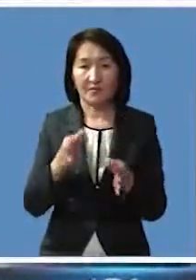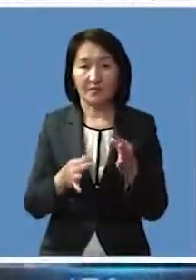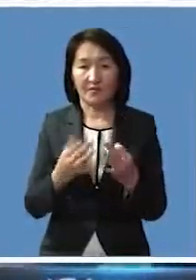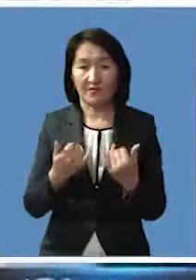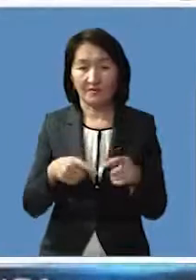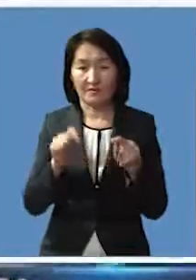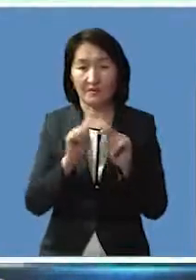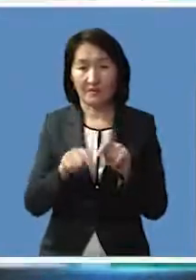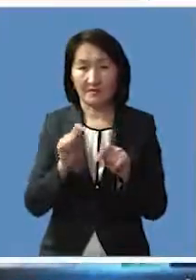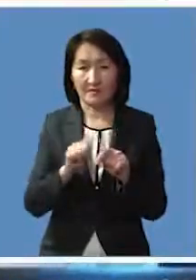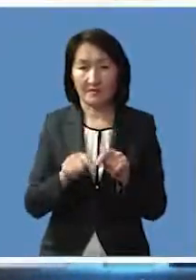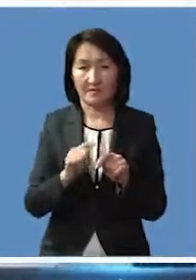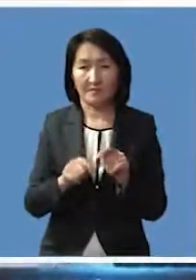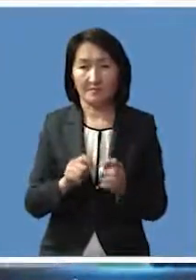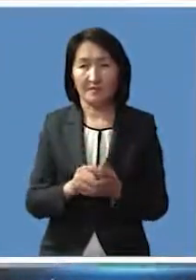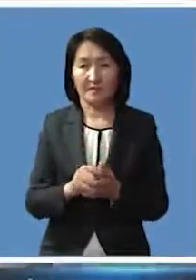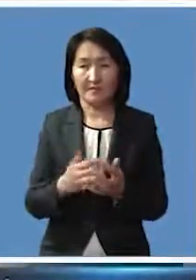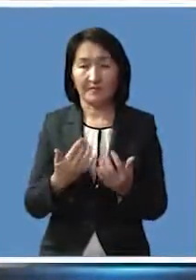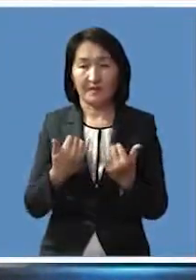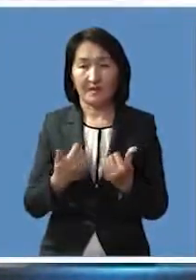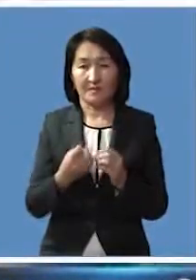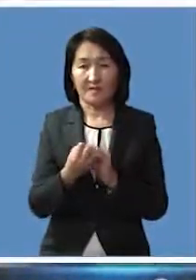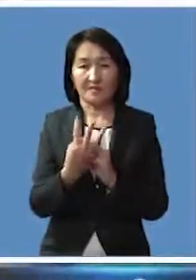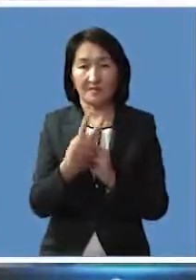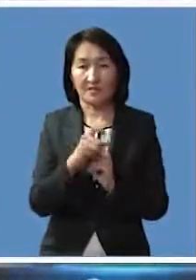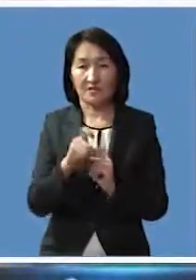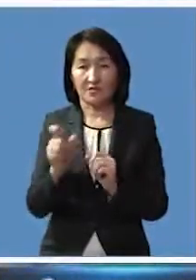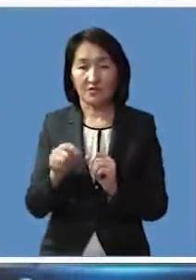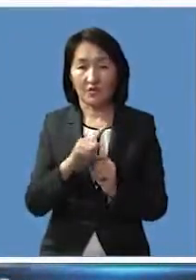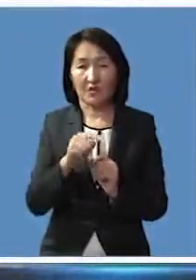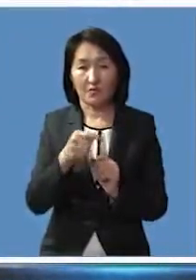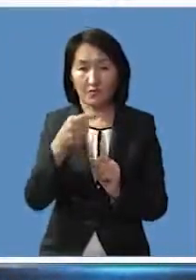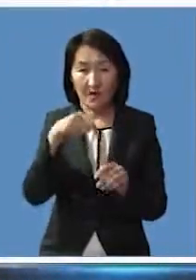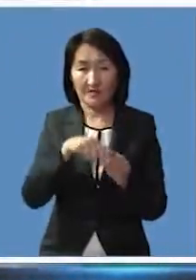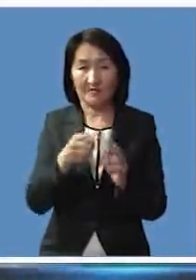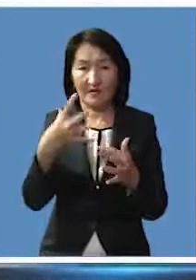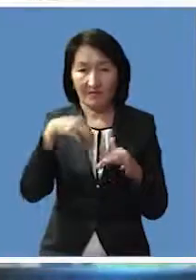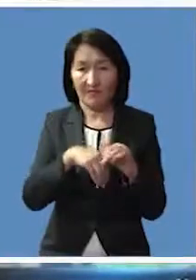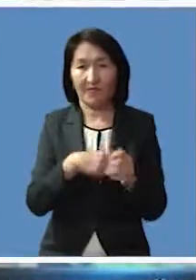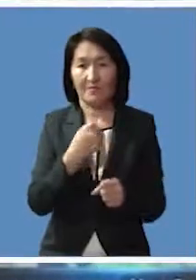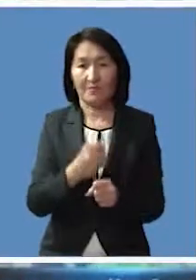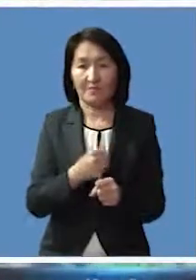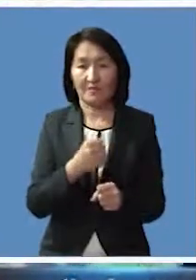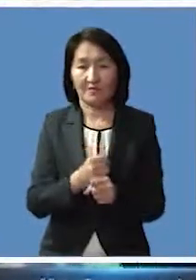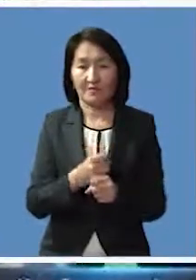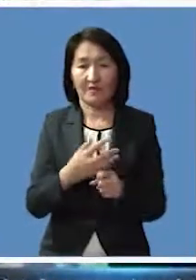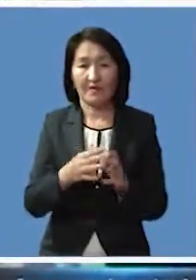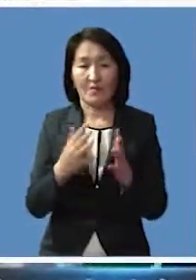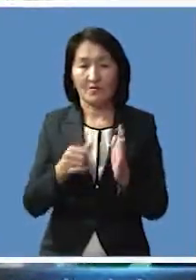тұр. Қазір 13 адам осы іске қатысты деген күдікпен ілініп отыр. Оның алтауы Қырғызстан елінің азаматтары.